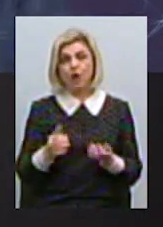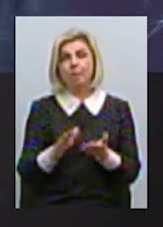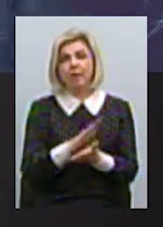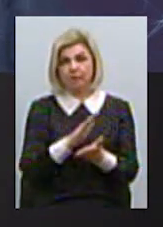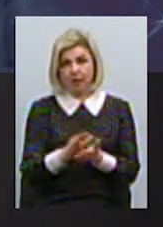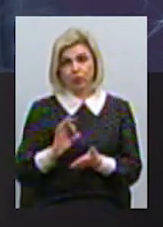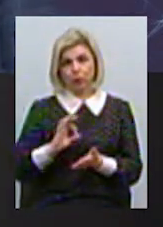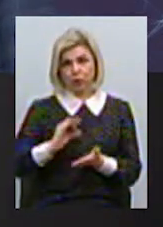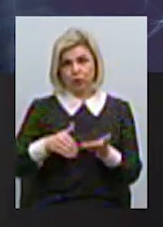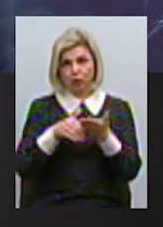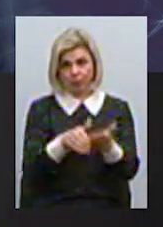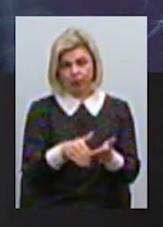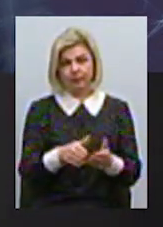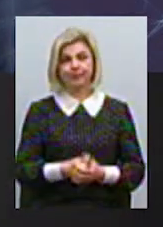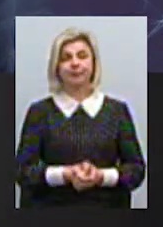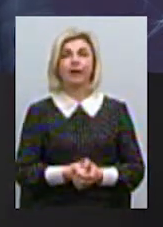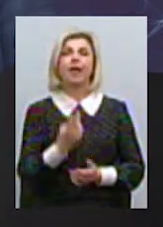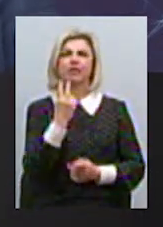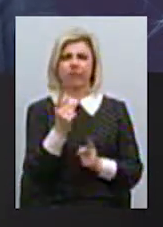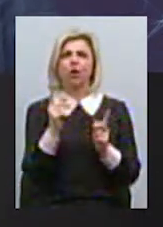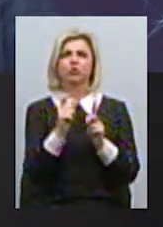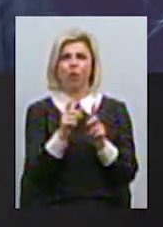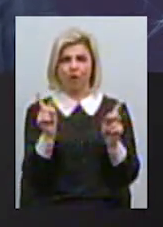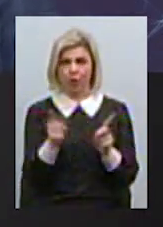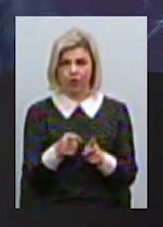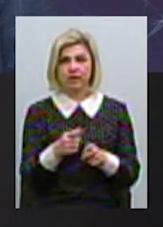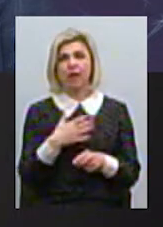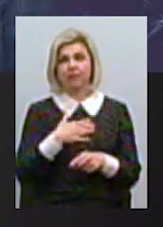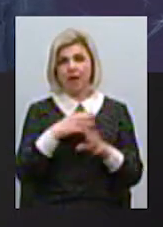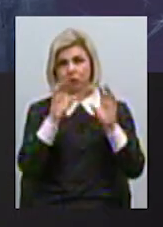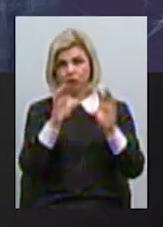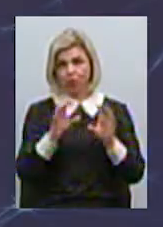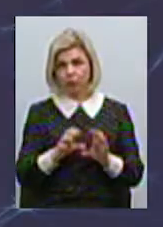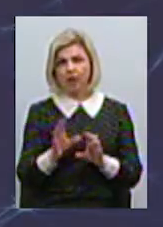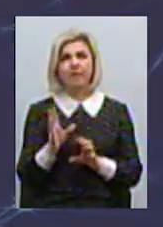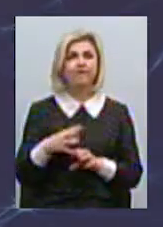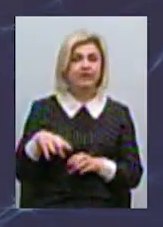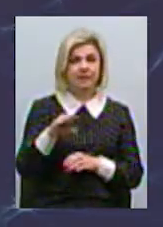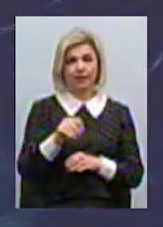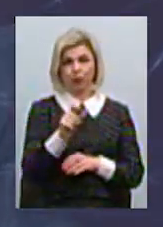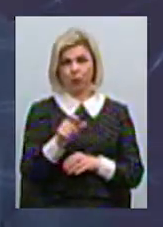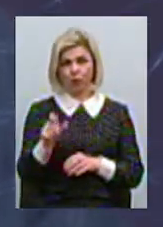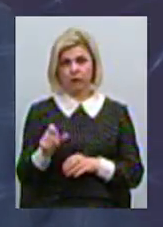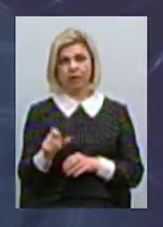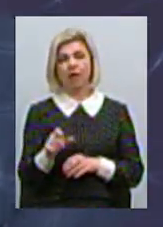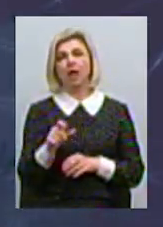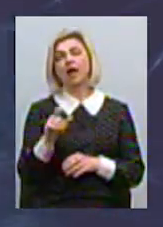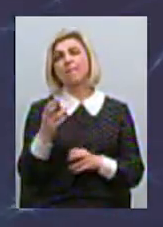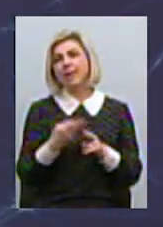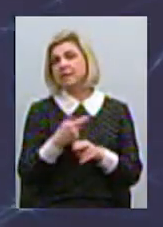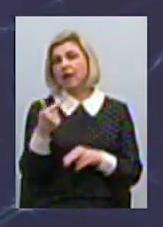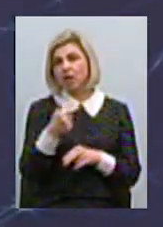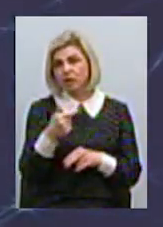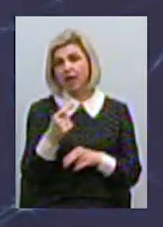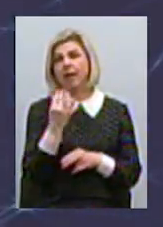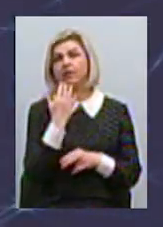стисло? Да. Ну, в двох словах ми сказано, що у нас законодавець передбачив, що всі абсолютно громадяни, особи без громадянства і іноземці мають